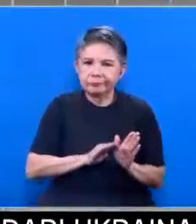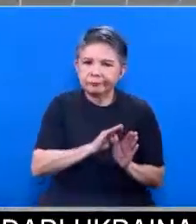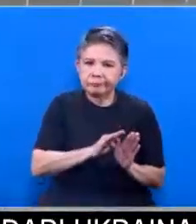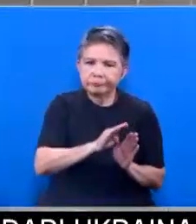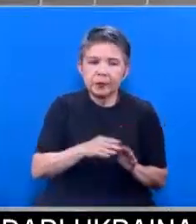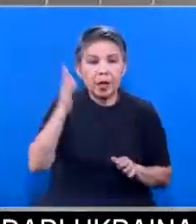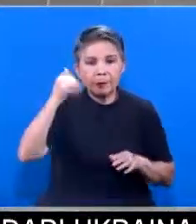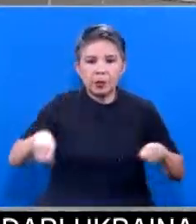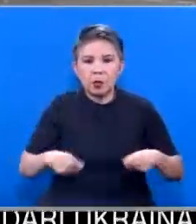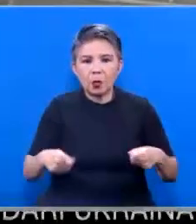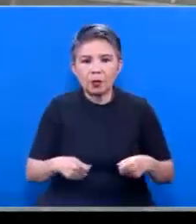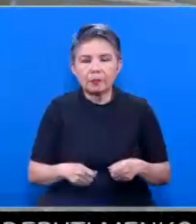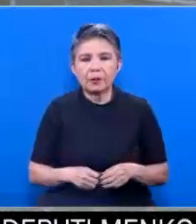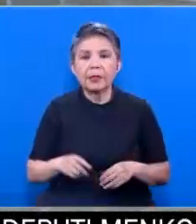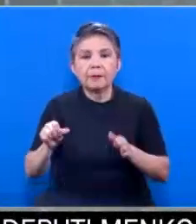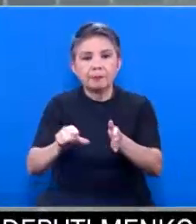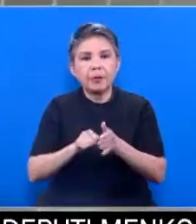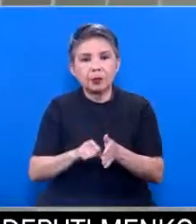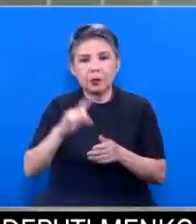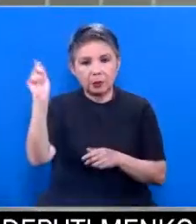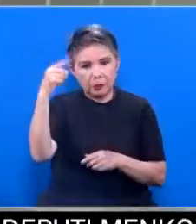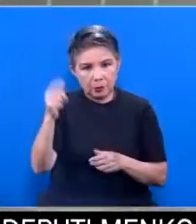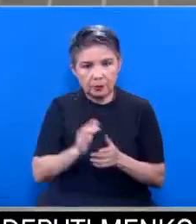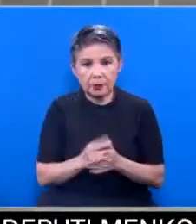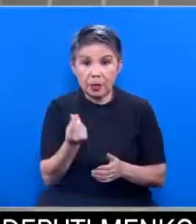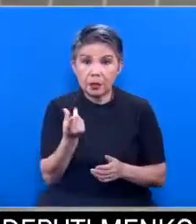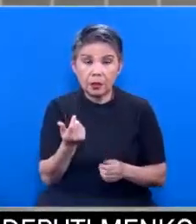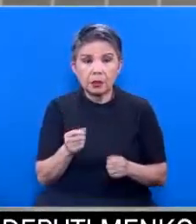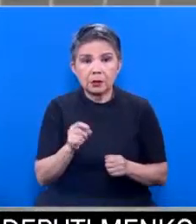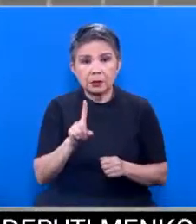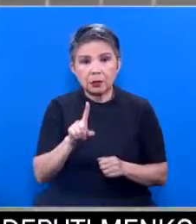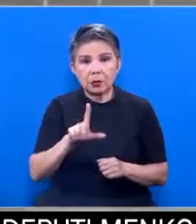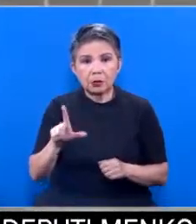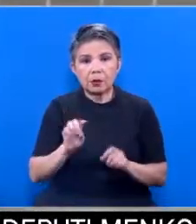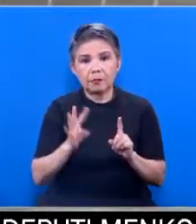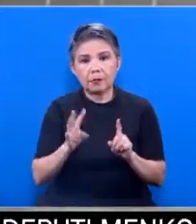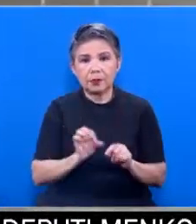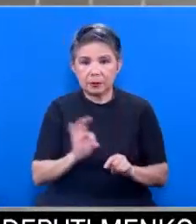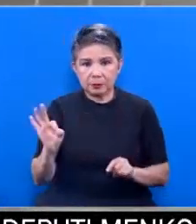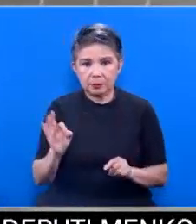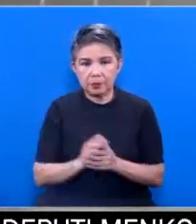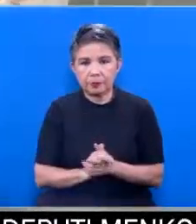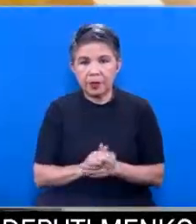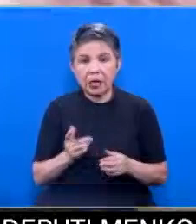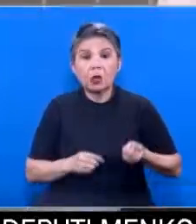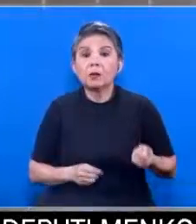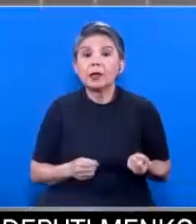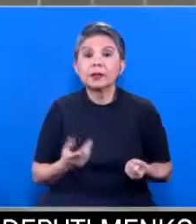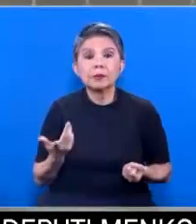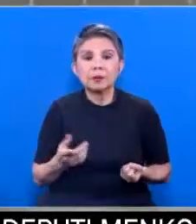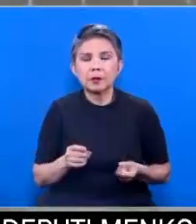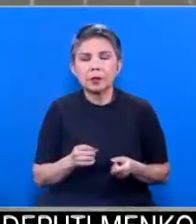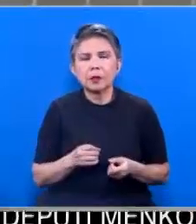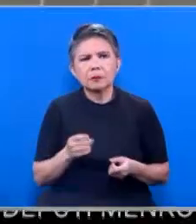Minyak goreng bersubsidi. Gimana Mbak, harganya berapa Mbak? Harganya 1 liternya Rp14.000. Kalau harga di pasaran berapa Mbak? Harga